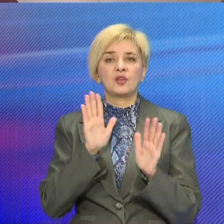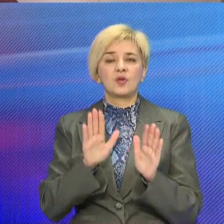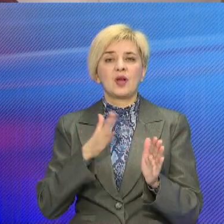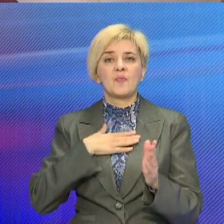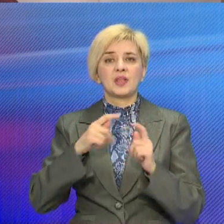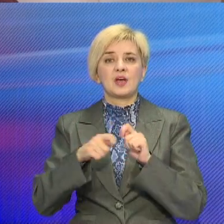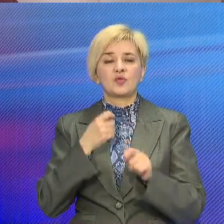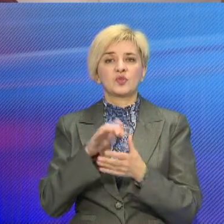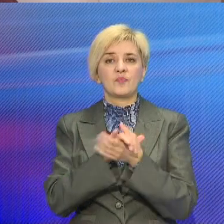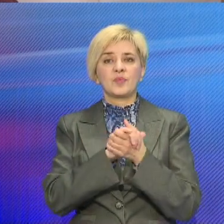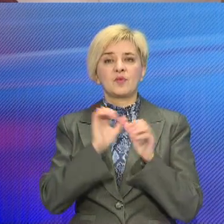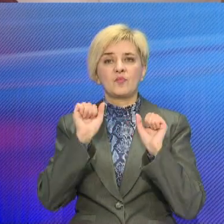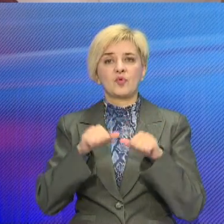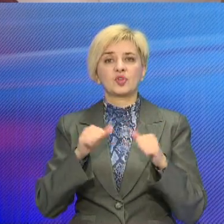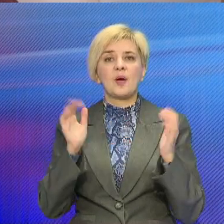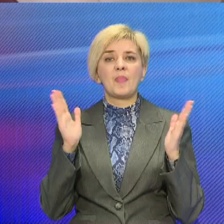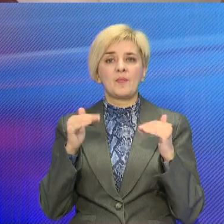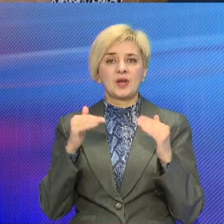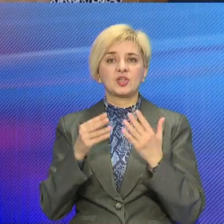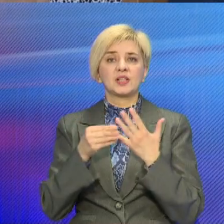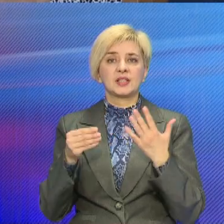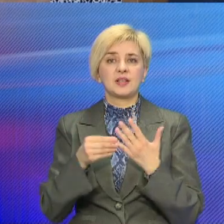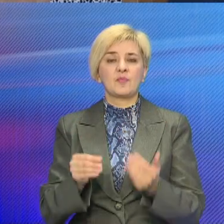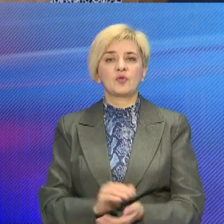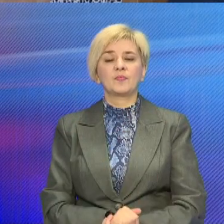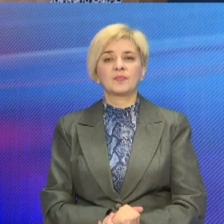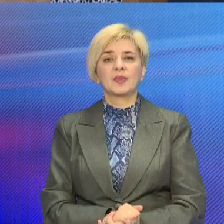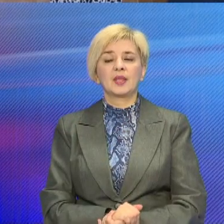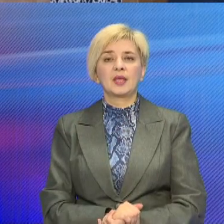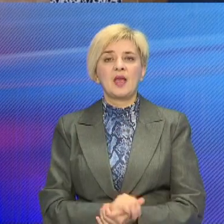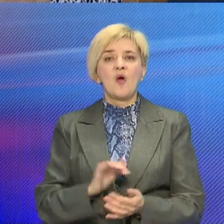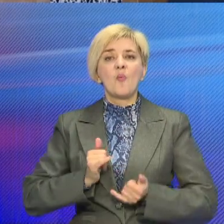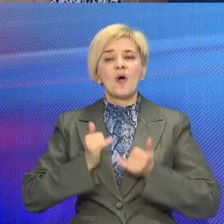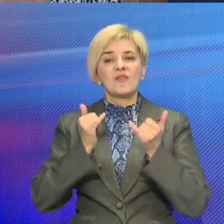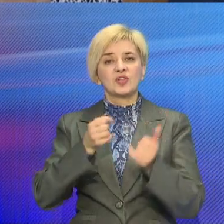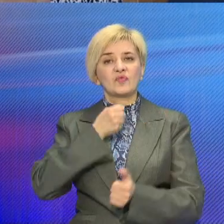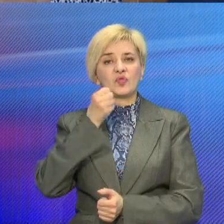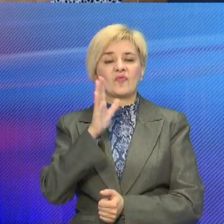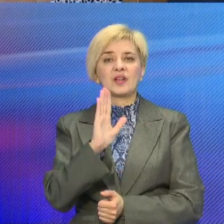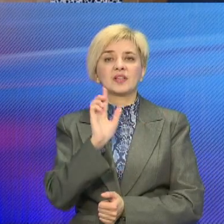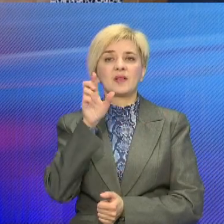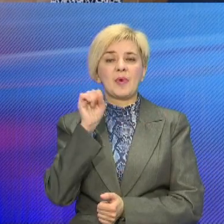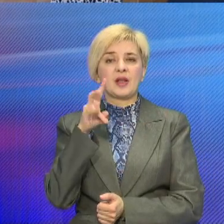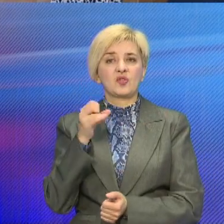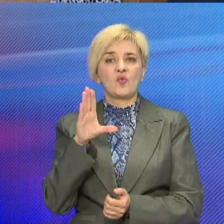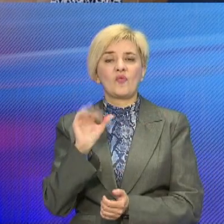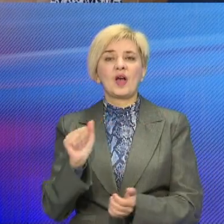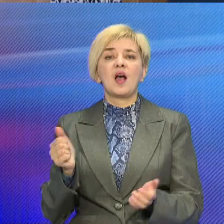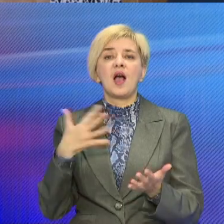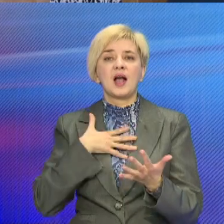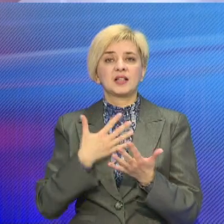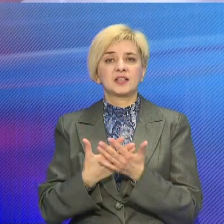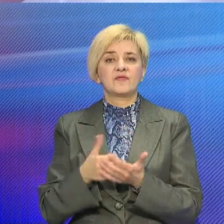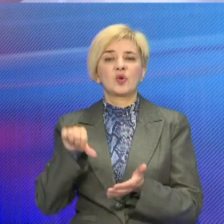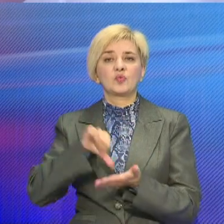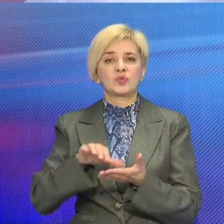нарушим мир, можно попрощаться с землей. И у поважанном узросте Валентина Баранова застается на передовой активного громадского